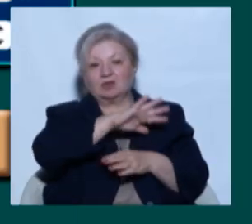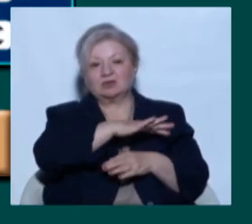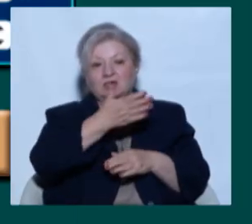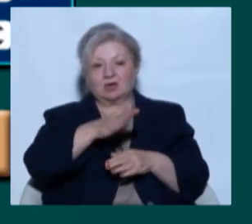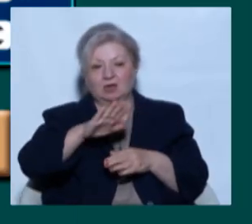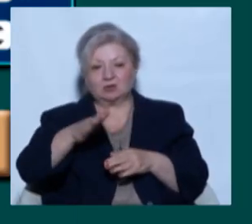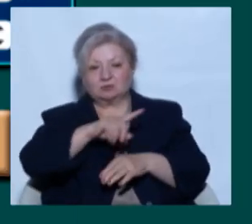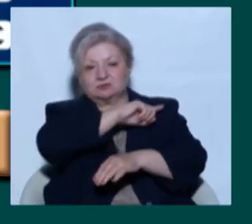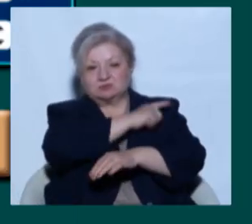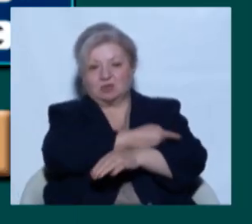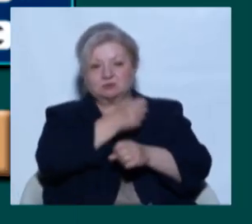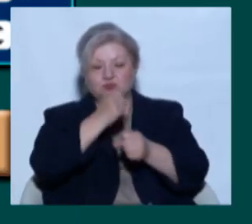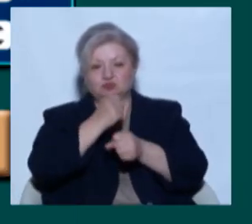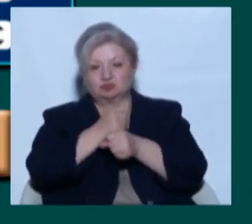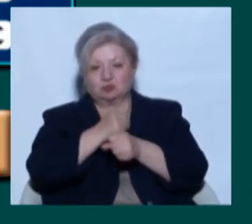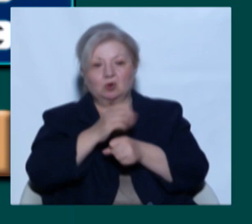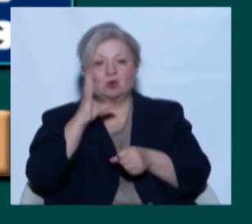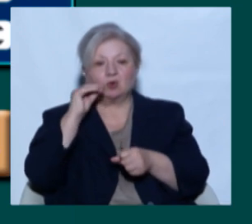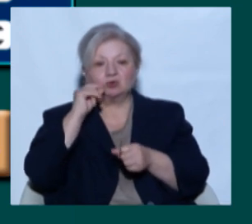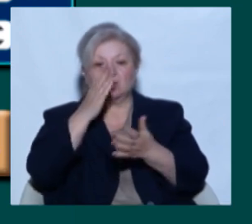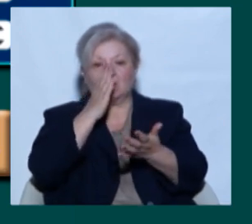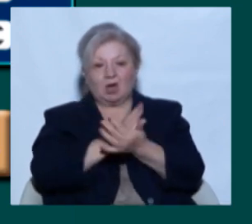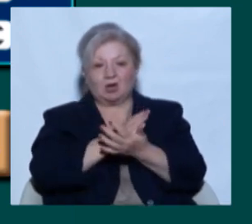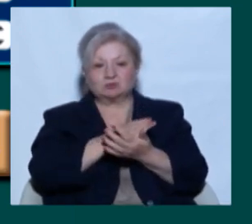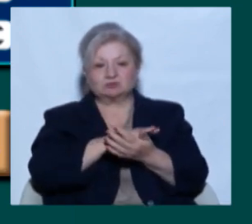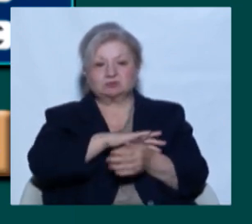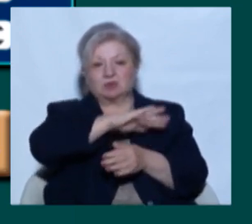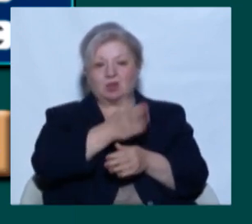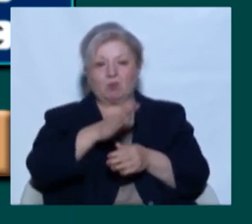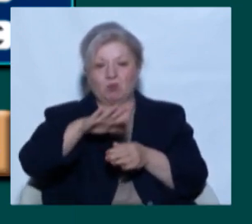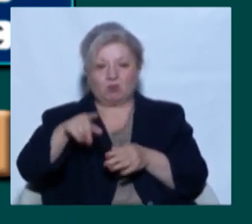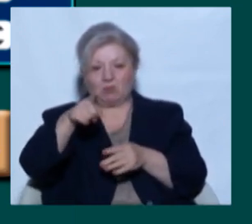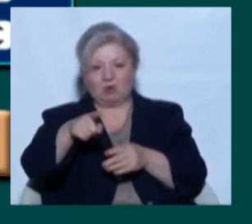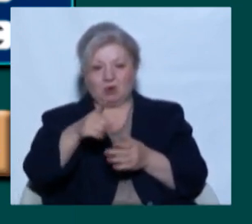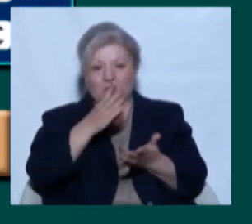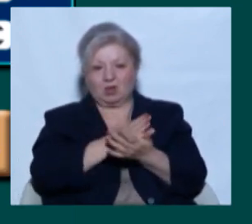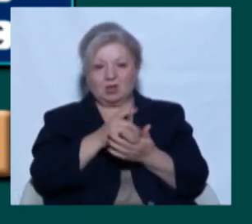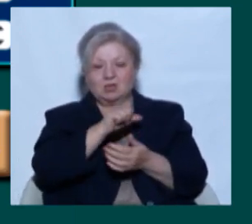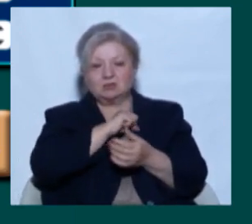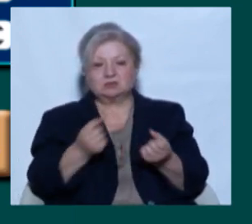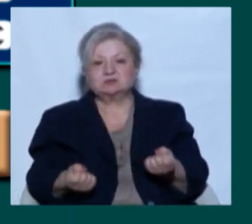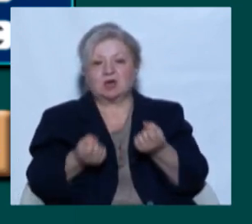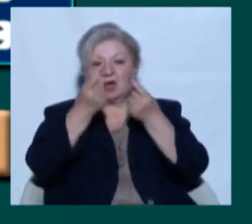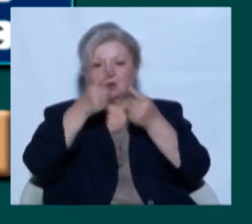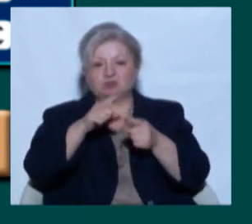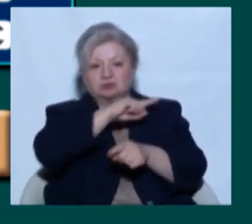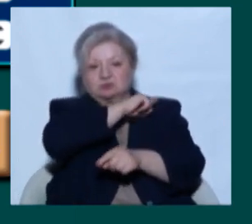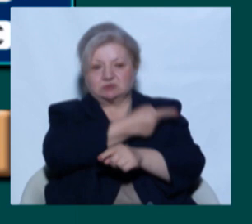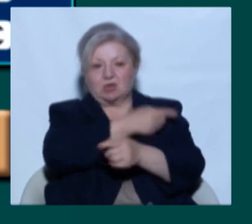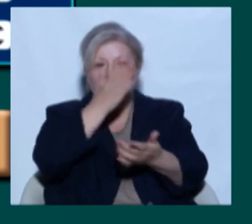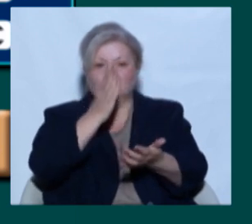აი, დრეკადობის ძალის მუშაობა. როდესაც აქვს ადგილი დეფორმაციას, წარმოშობილი